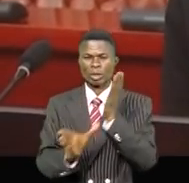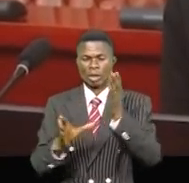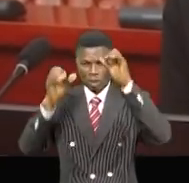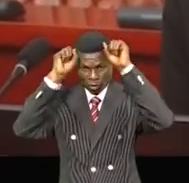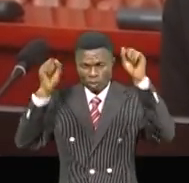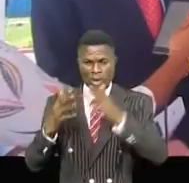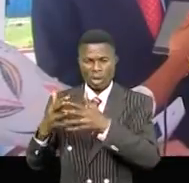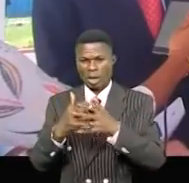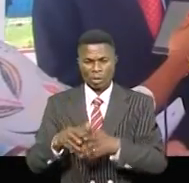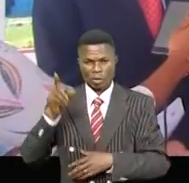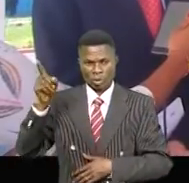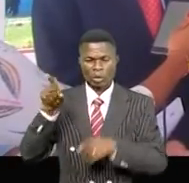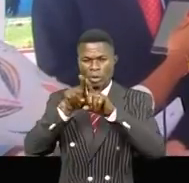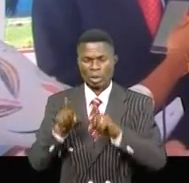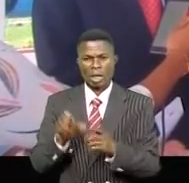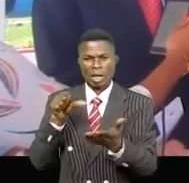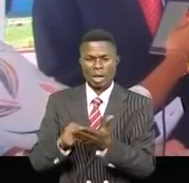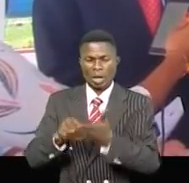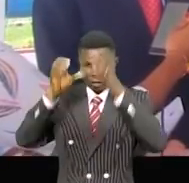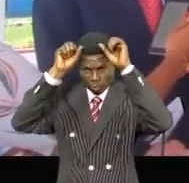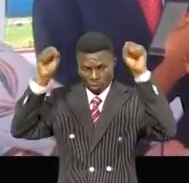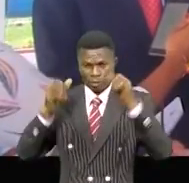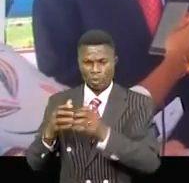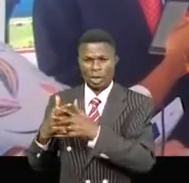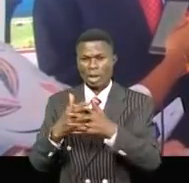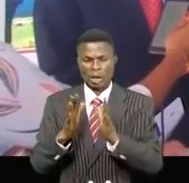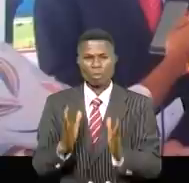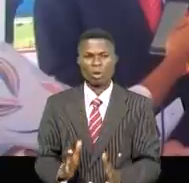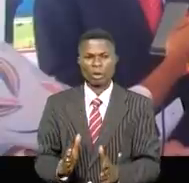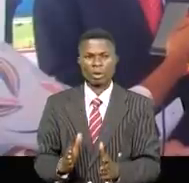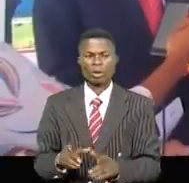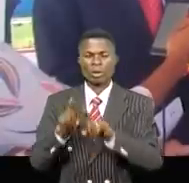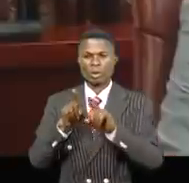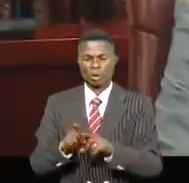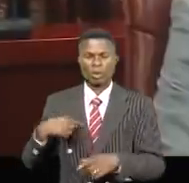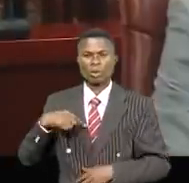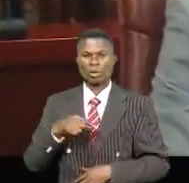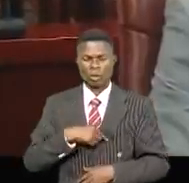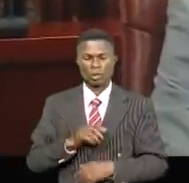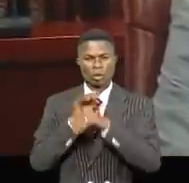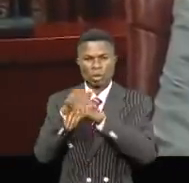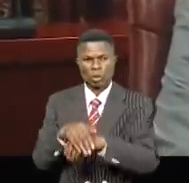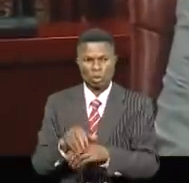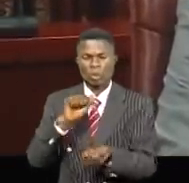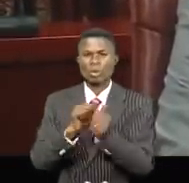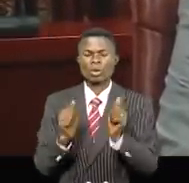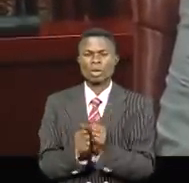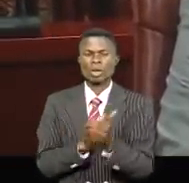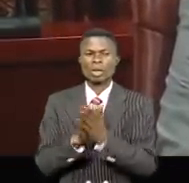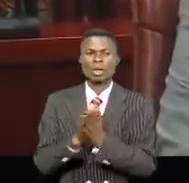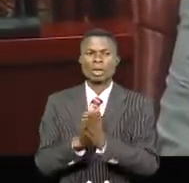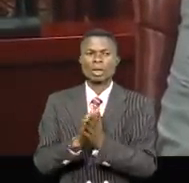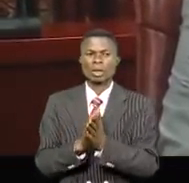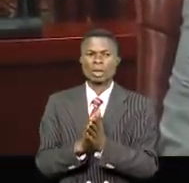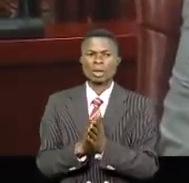vice-présidente des États-Unis, mais aussi la lettre du président Biden. Et nous allons nous engager pour des questions qui concernent